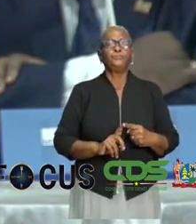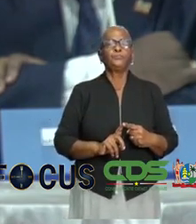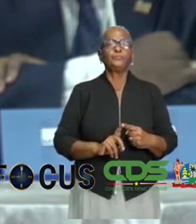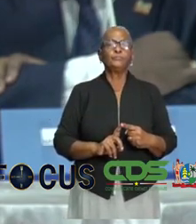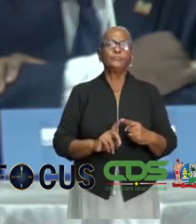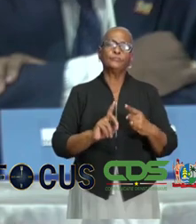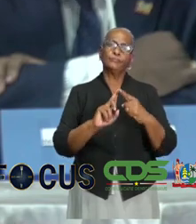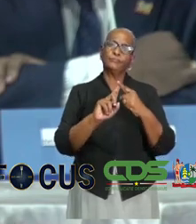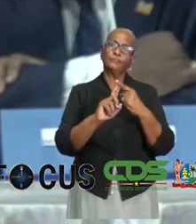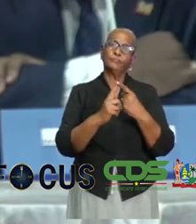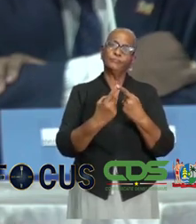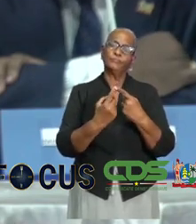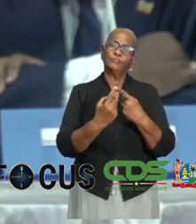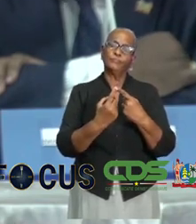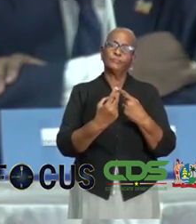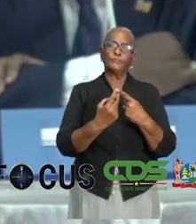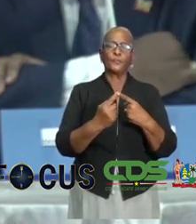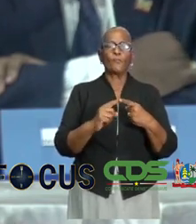Enkelen